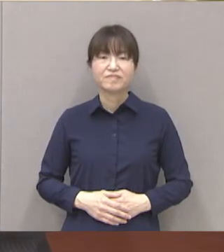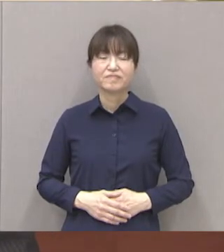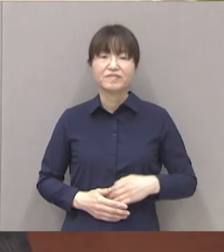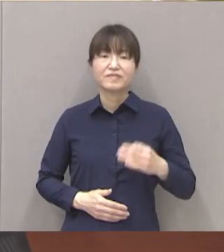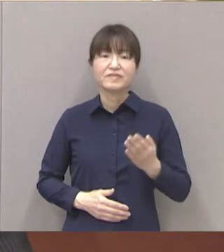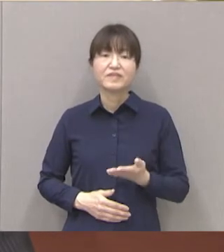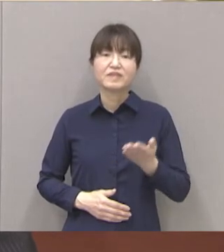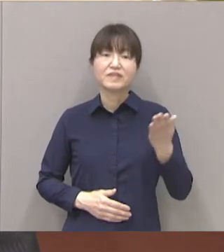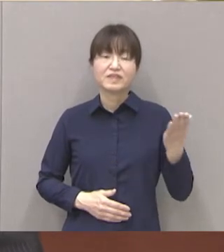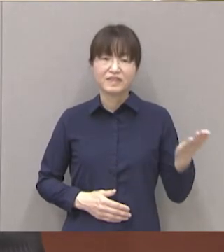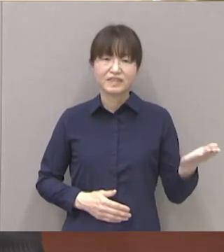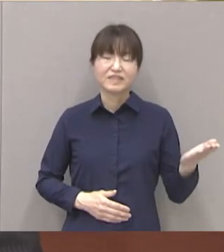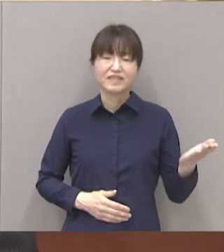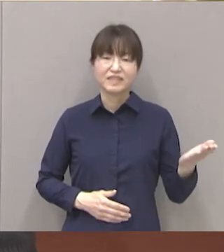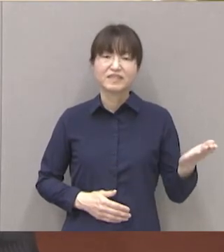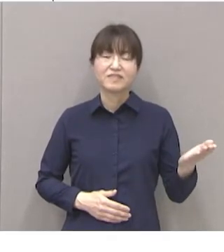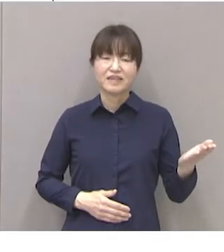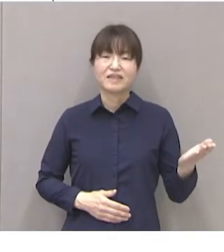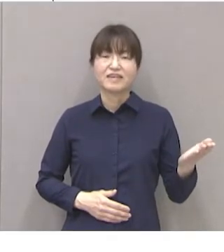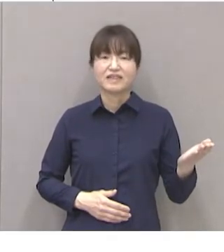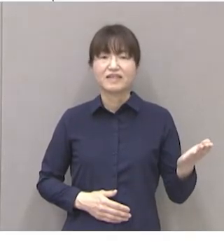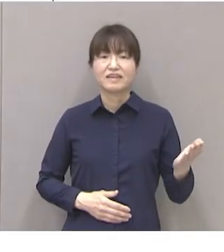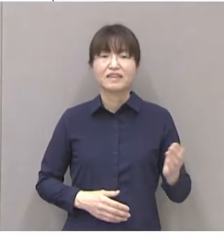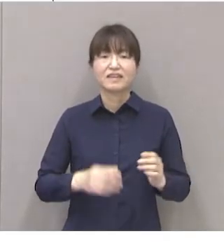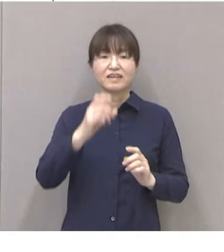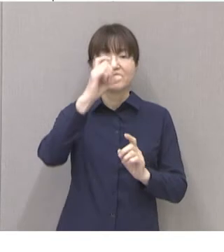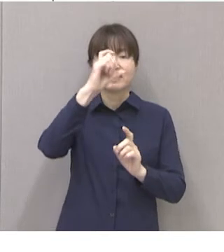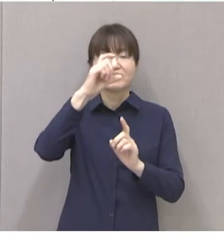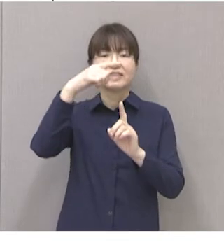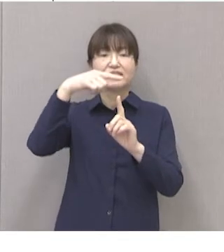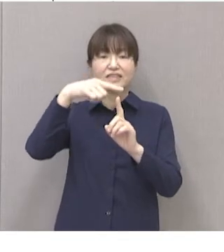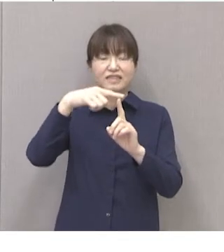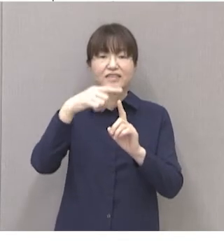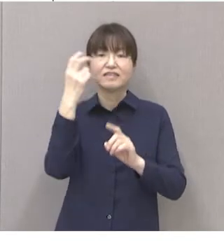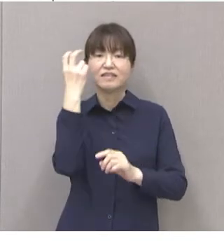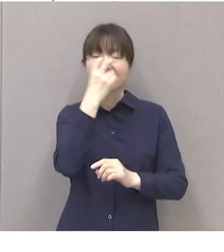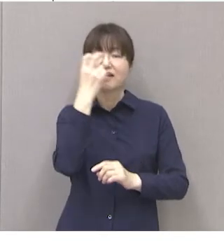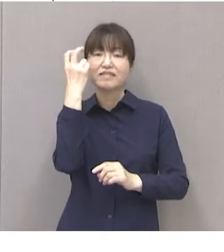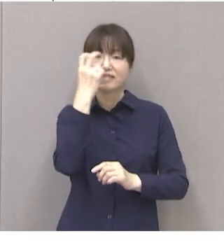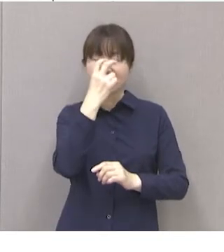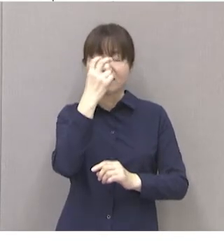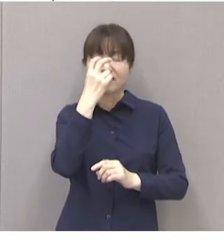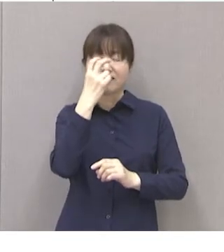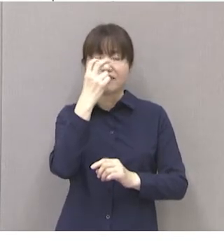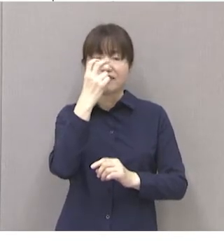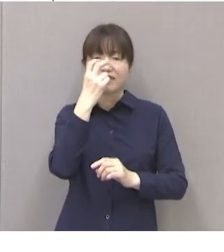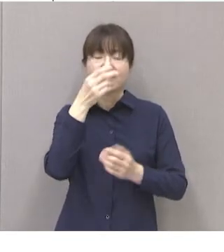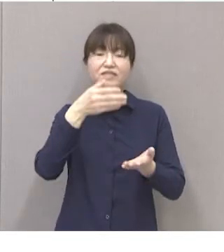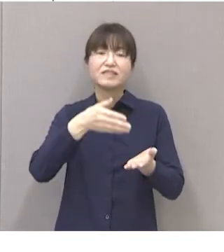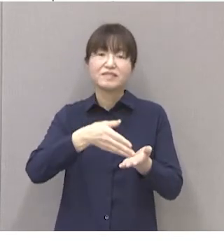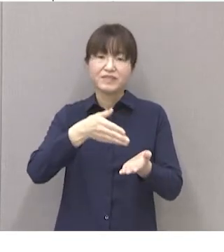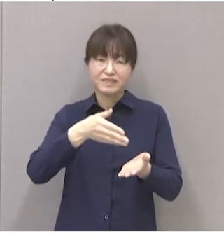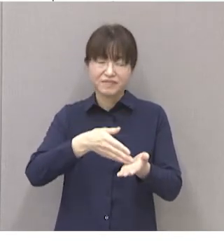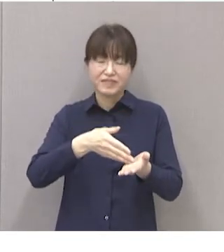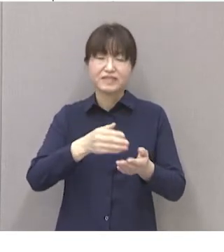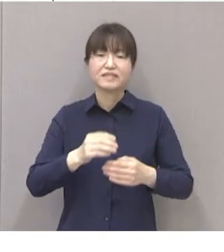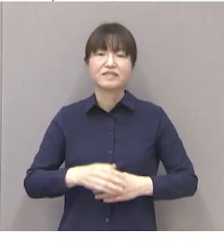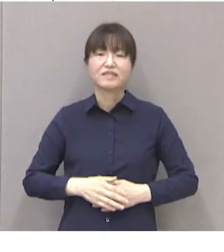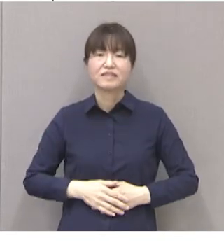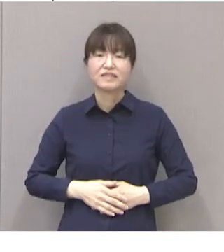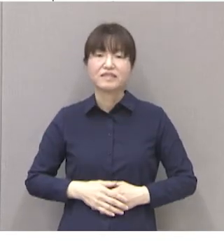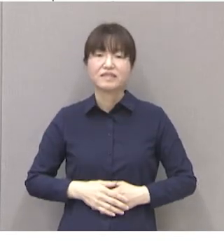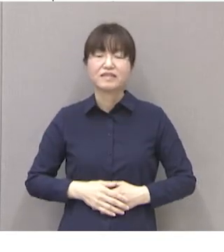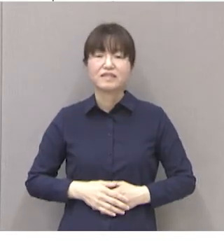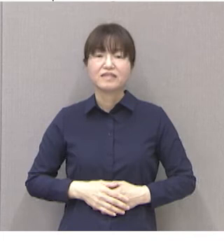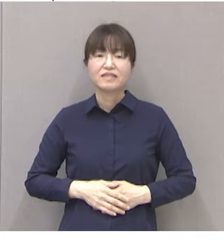続いてこちらの像をご覧下さいこちらがヘリカル ct による肺ガン検診のご説明になります